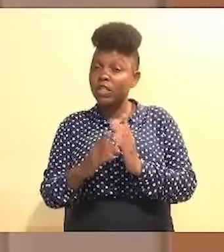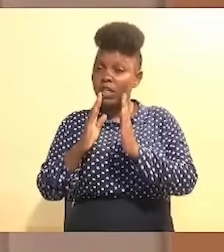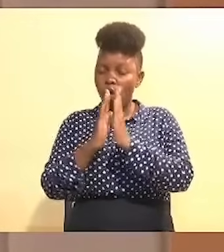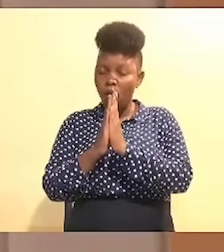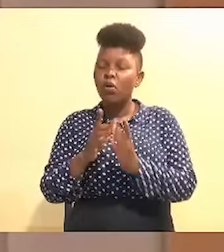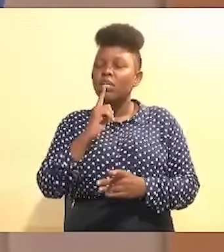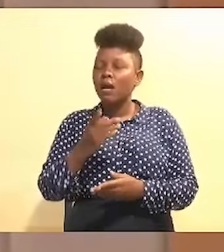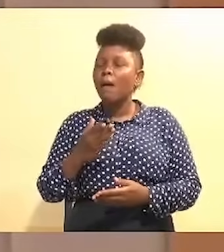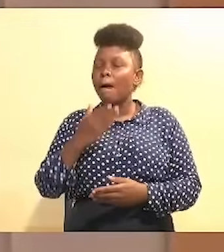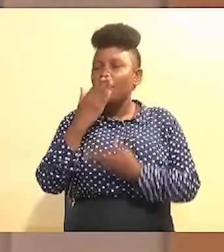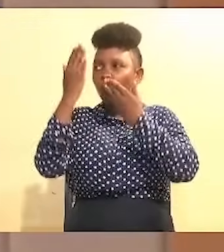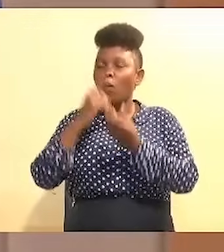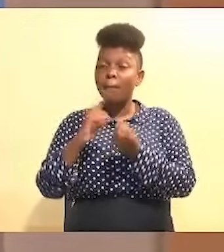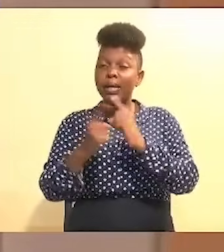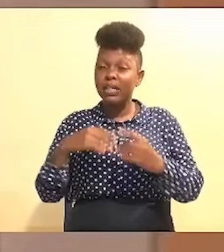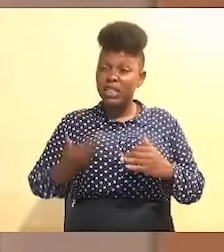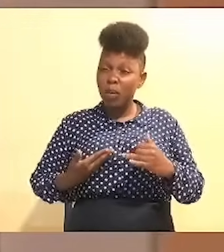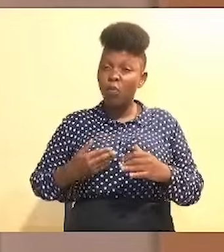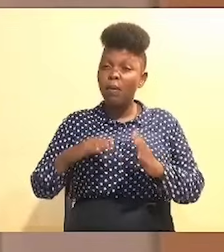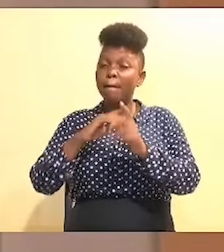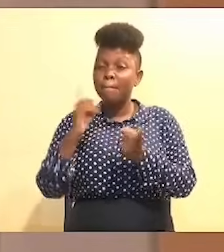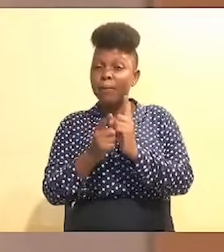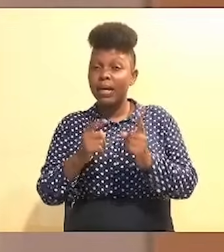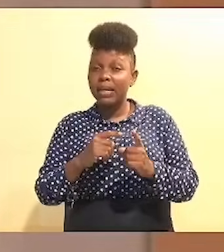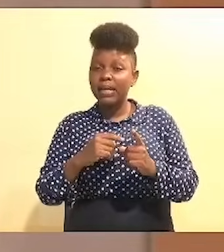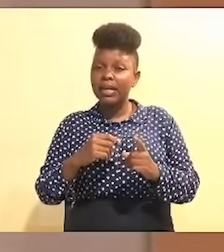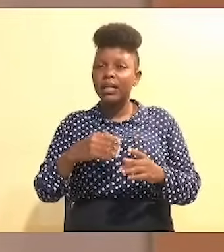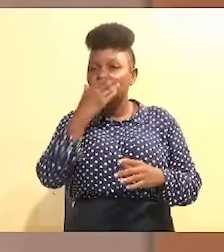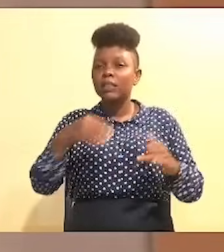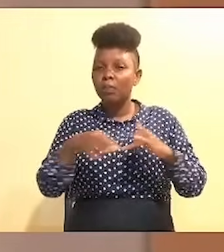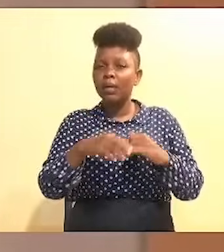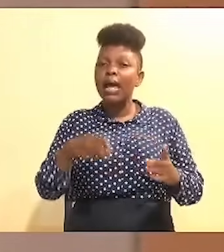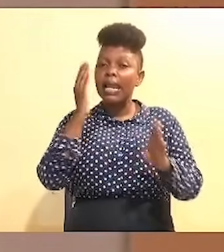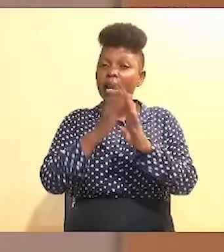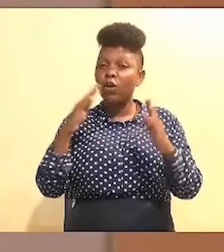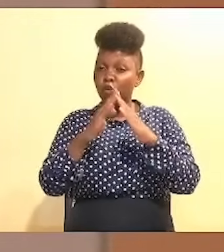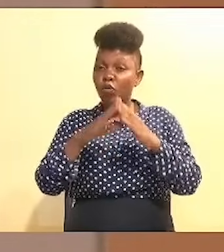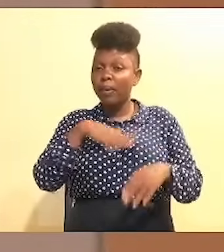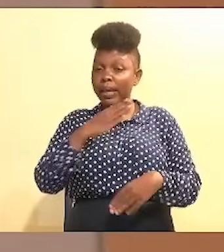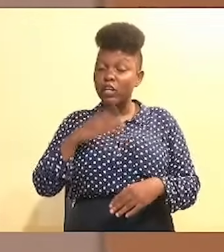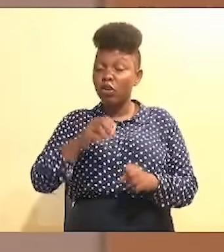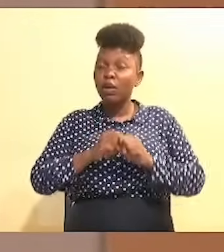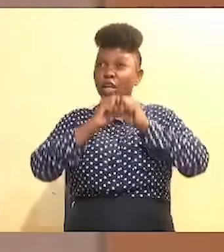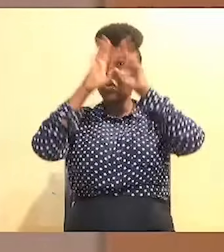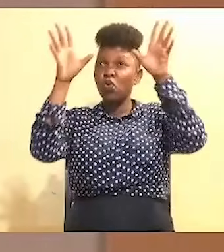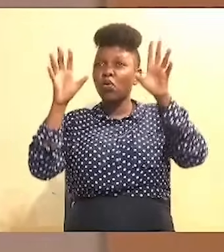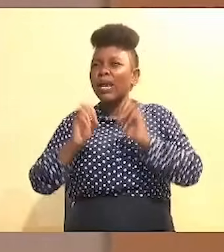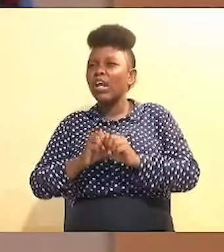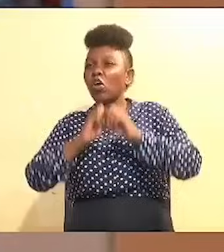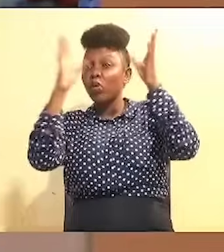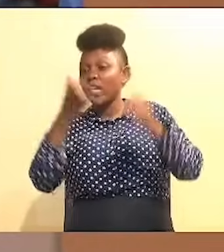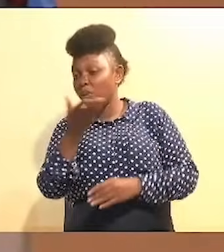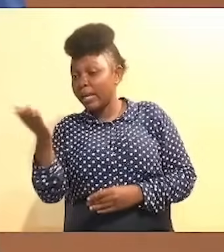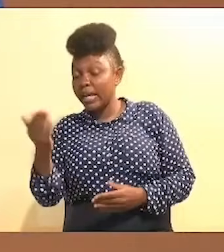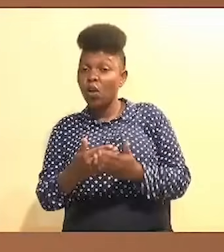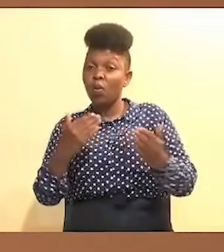mume, Mungu mbadilishe mke, ili nyumba yetu iwe ni nuru inayomulikia wengine kwa ajili ya